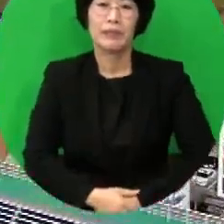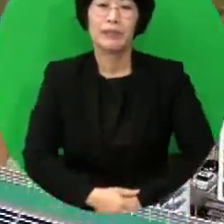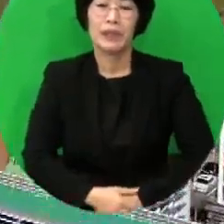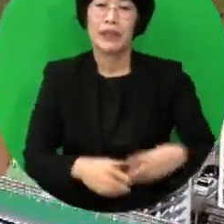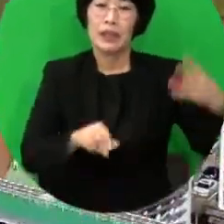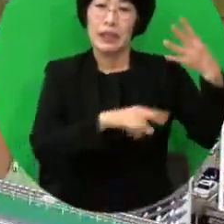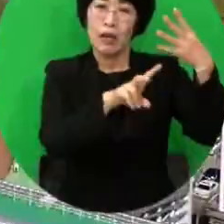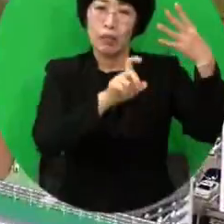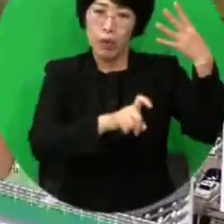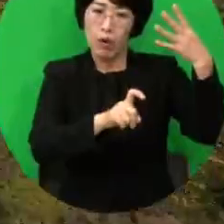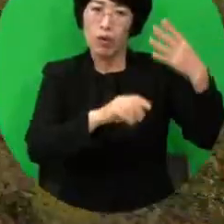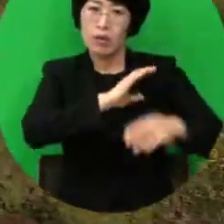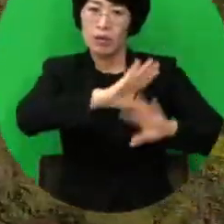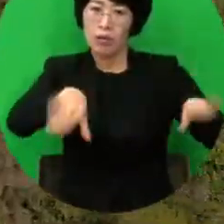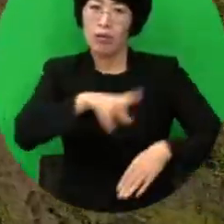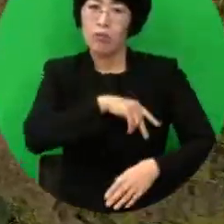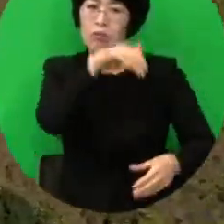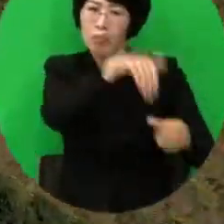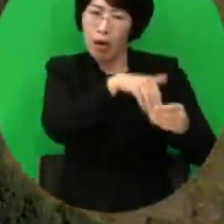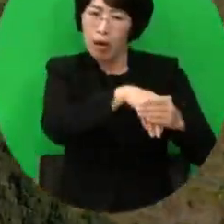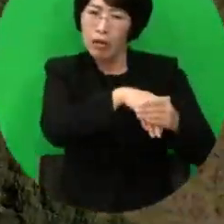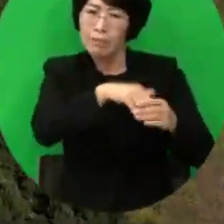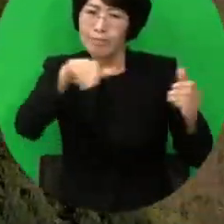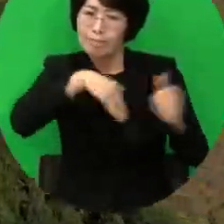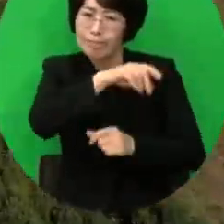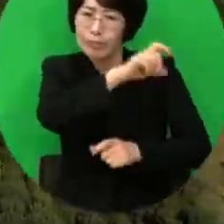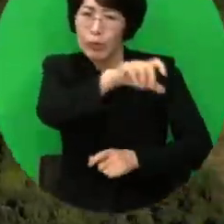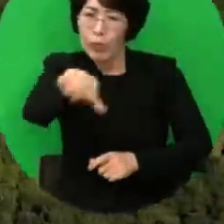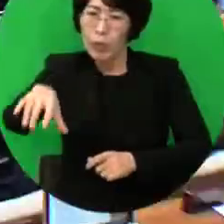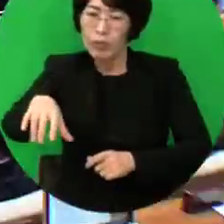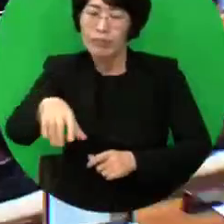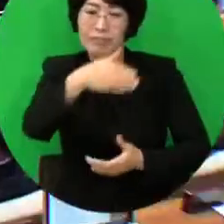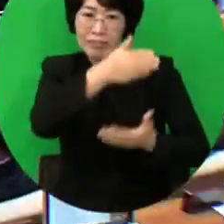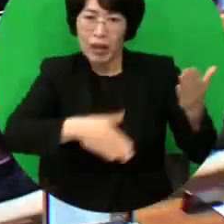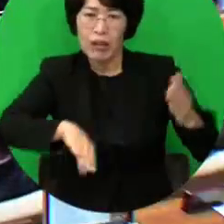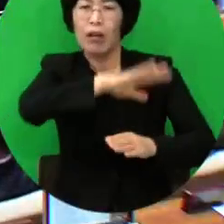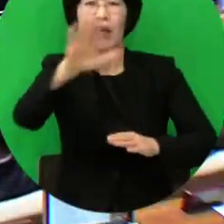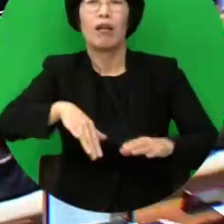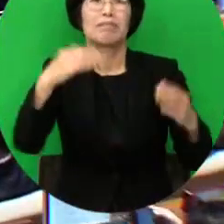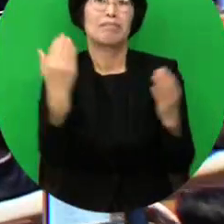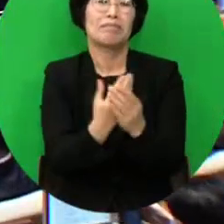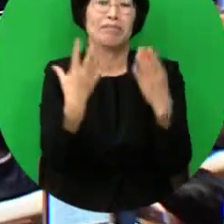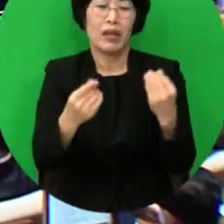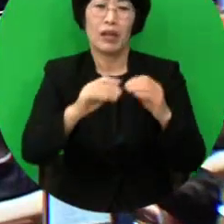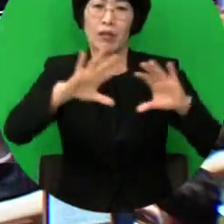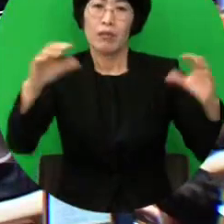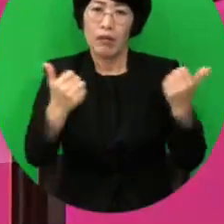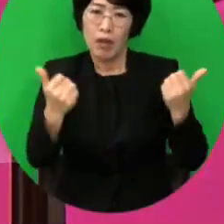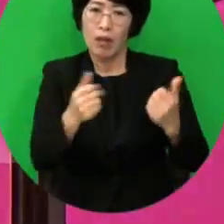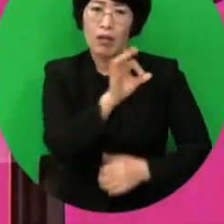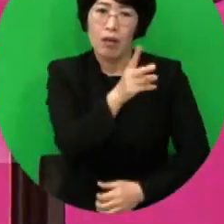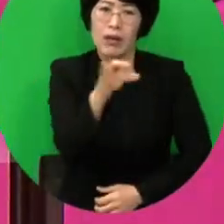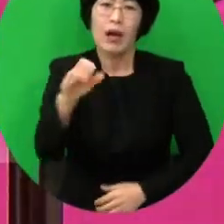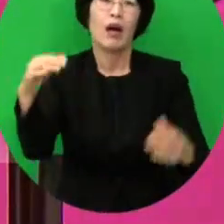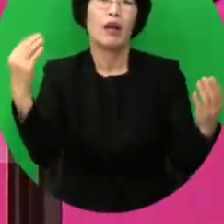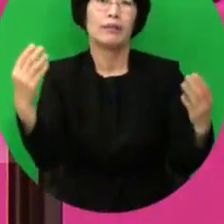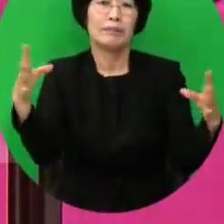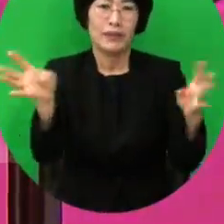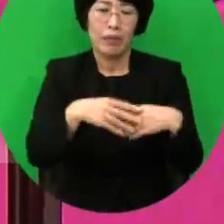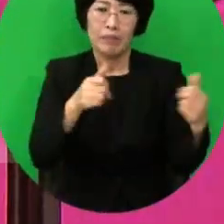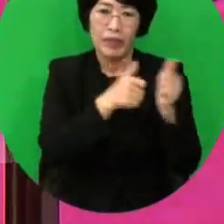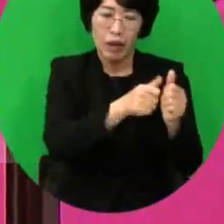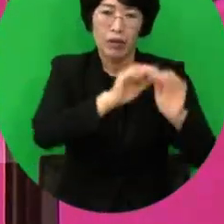4.10 전남의 총선 선거구 지도가 마침내 완성됐습니다. 국회 여야의 합의에 따라 전남은 10개의 선거구가